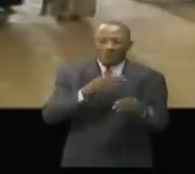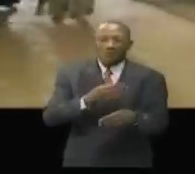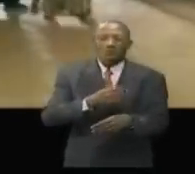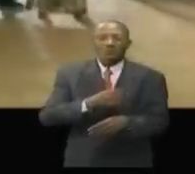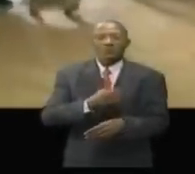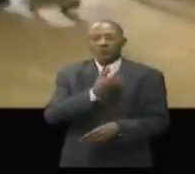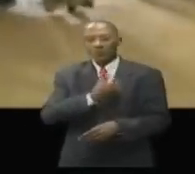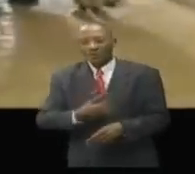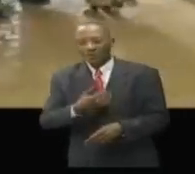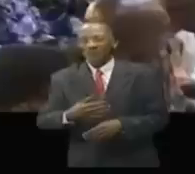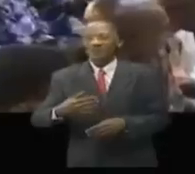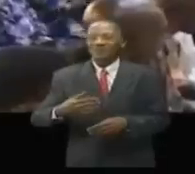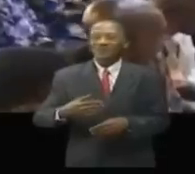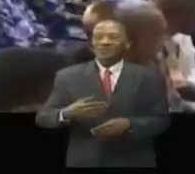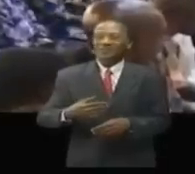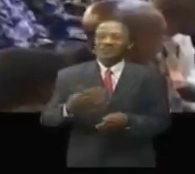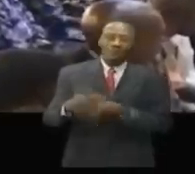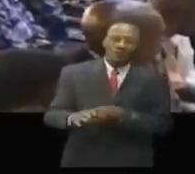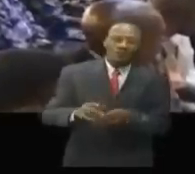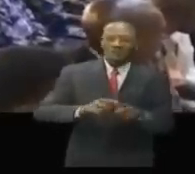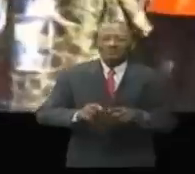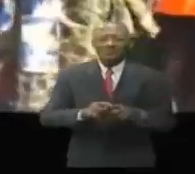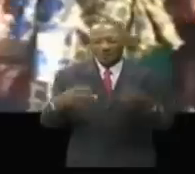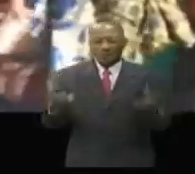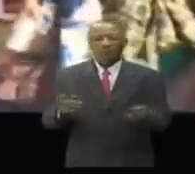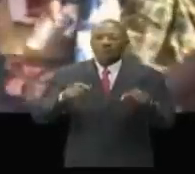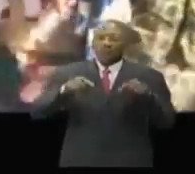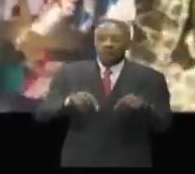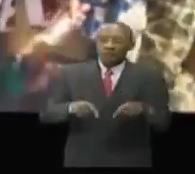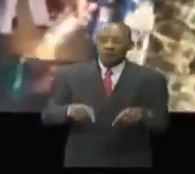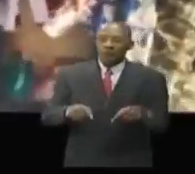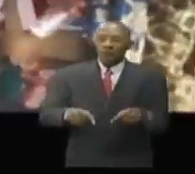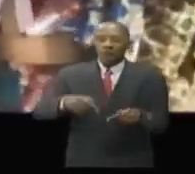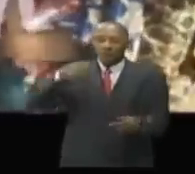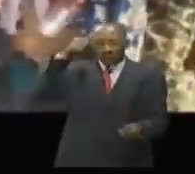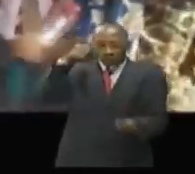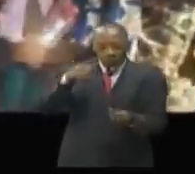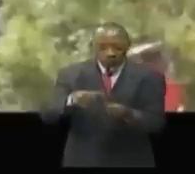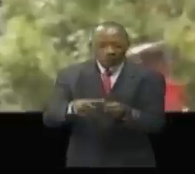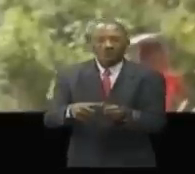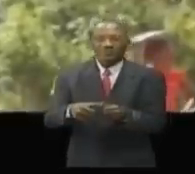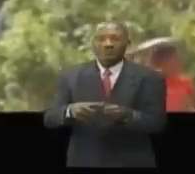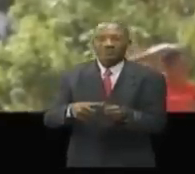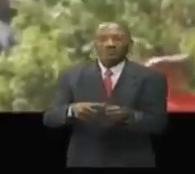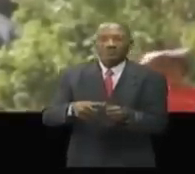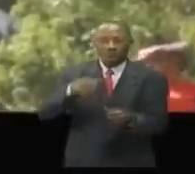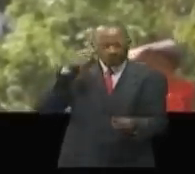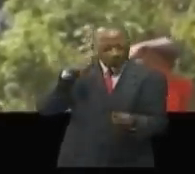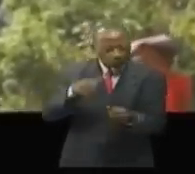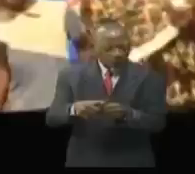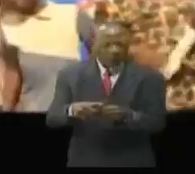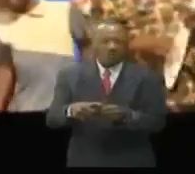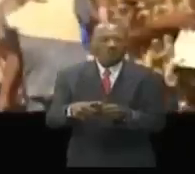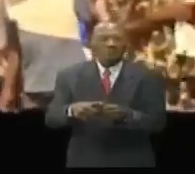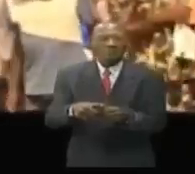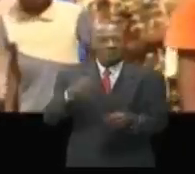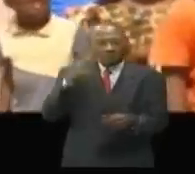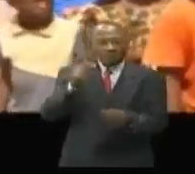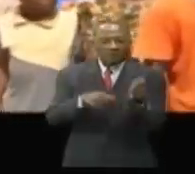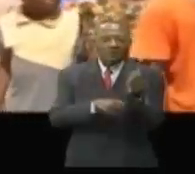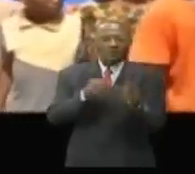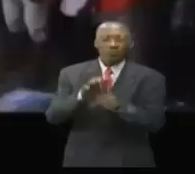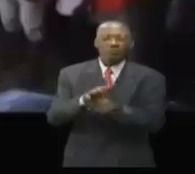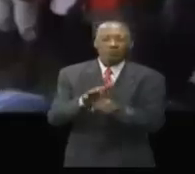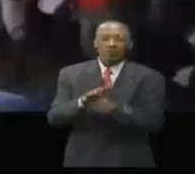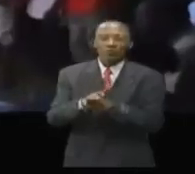à Étienne Tshisekedi sa disponibilité à servir et encadrer les militants au sein de sa formation